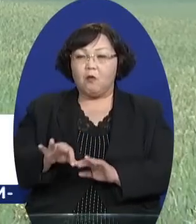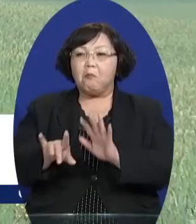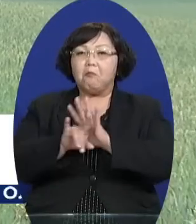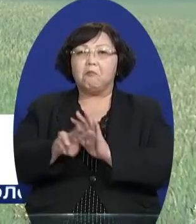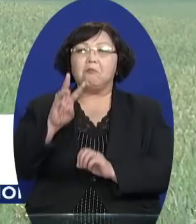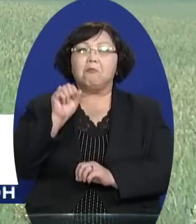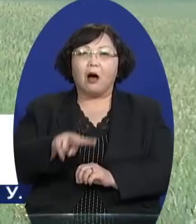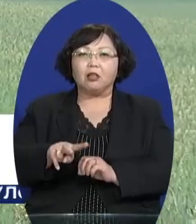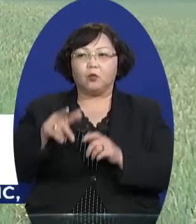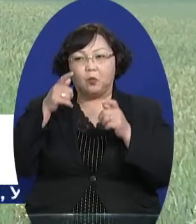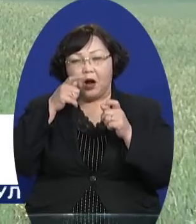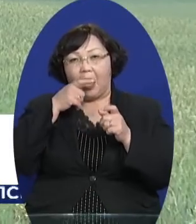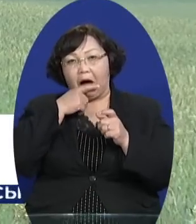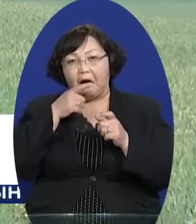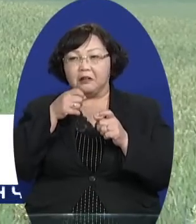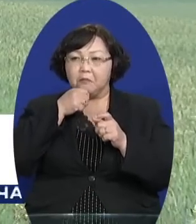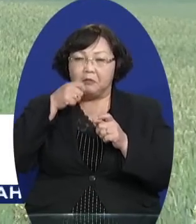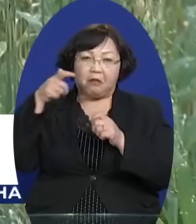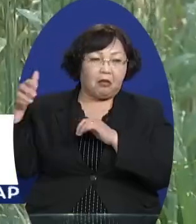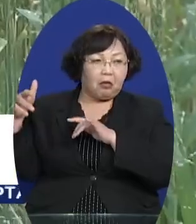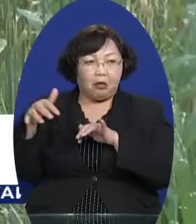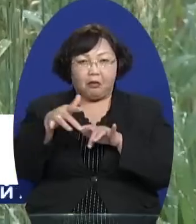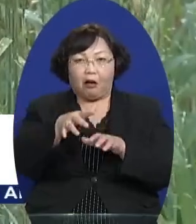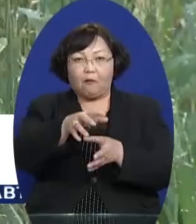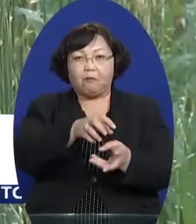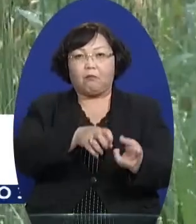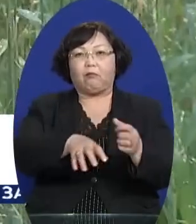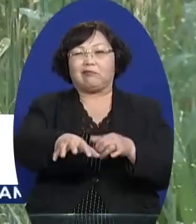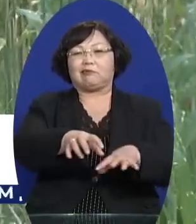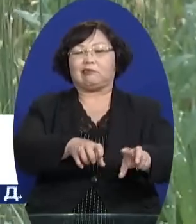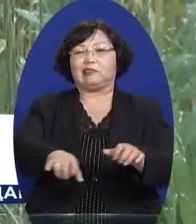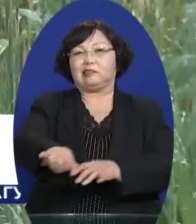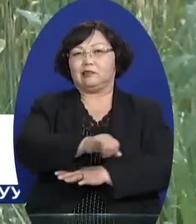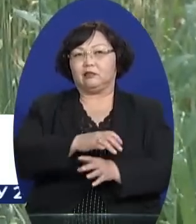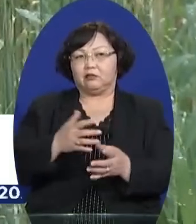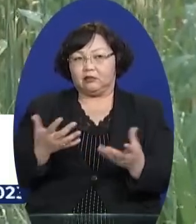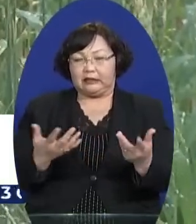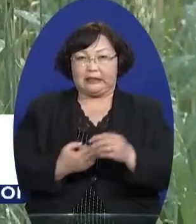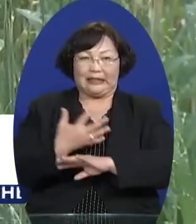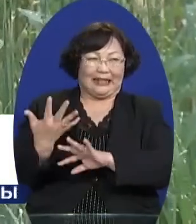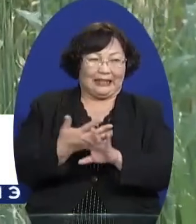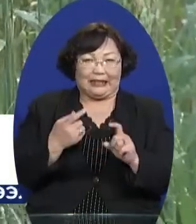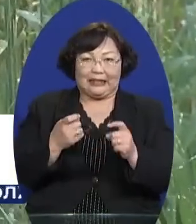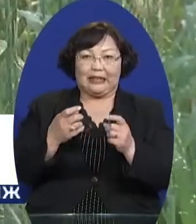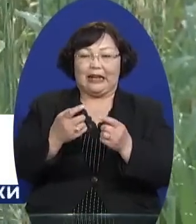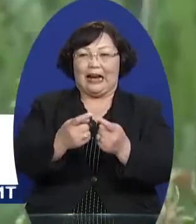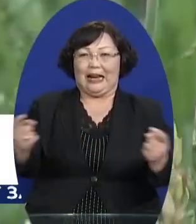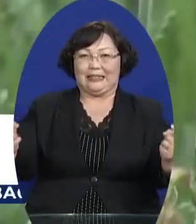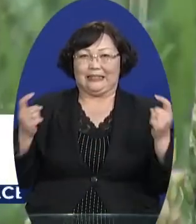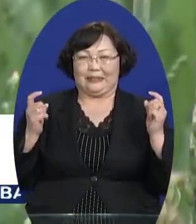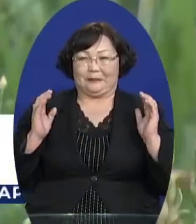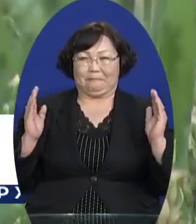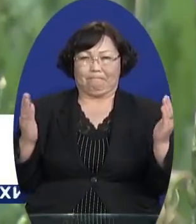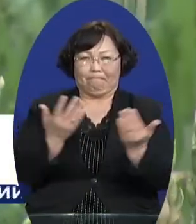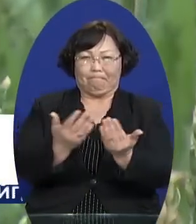өсөж байгаа нь тарайн талбайг хөмж ургацын хэмжээнд ч нөлөөлөх болжээ. Тарайланчид арга уу? Талбайгаа хашаалж байгаа ч энэ нь тиймч